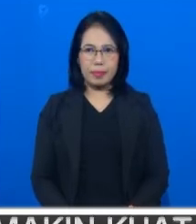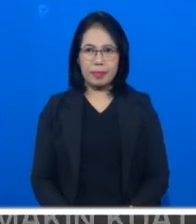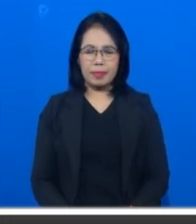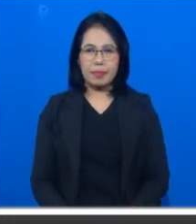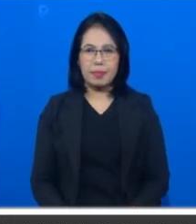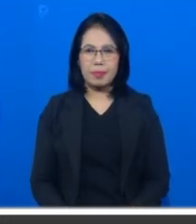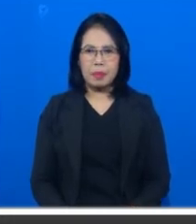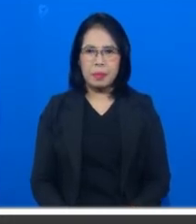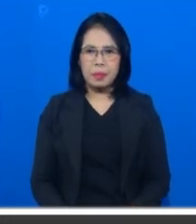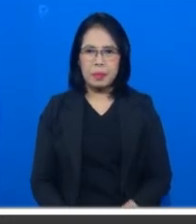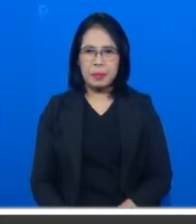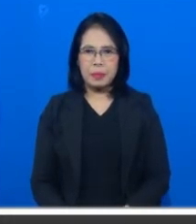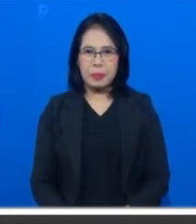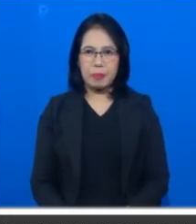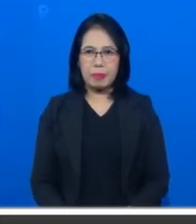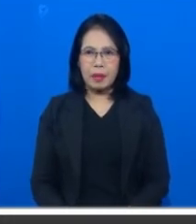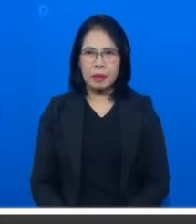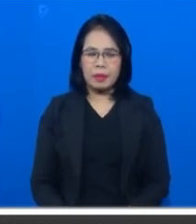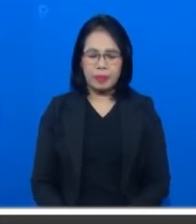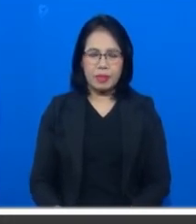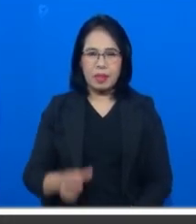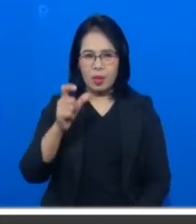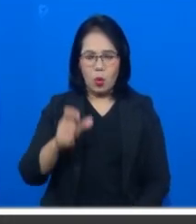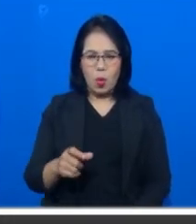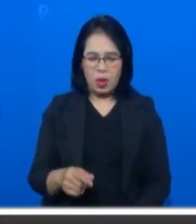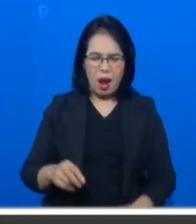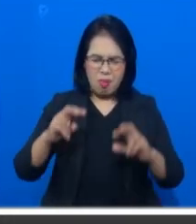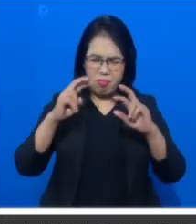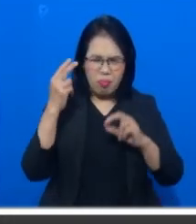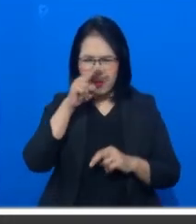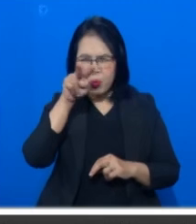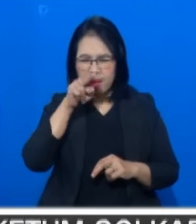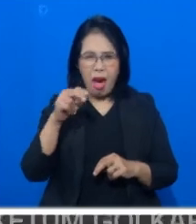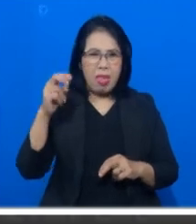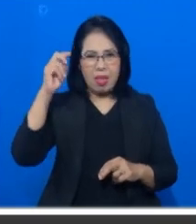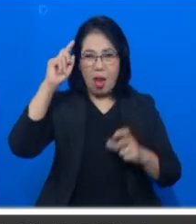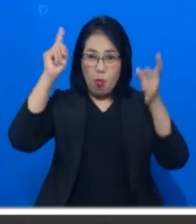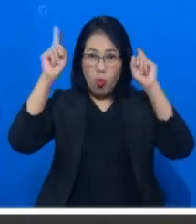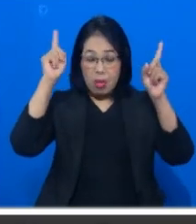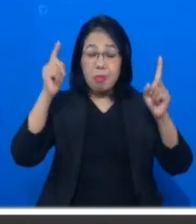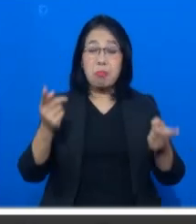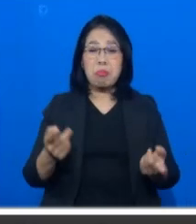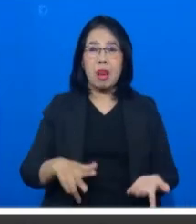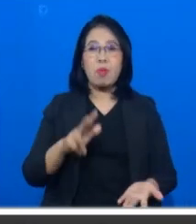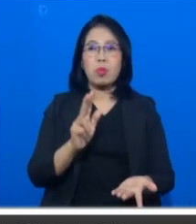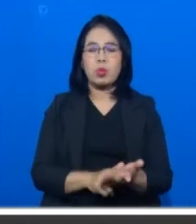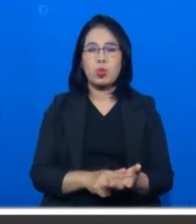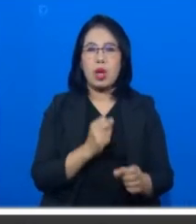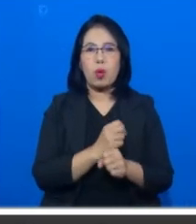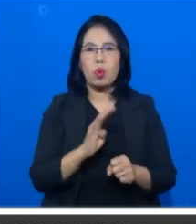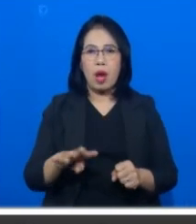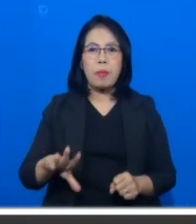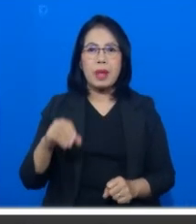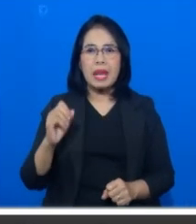Dikutip dari CNBC Indonesia.com, pengamat politik Musfi Romdoni mengatakan, keputusan Golkar memilih Deddy Mulyadi sebagai Cagub